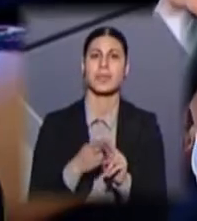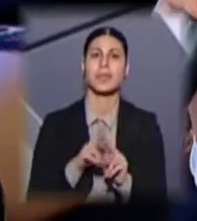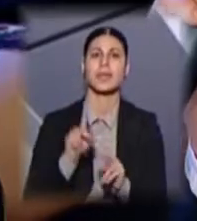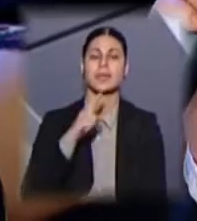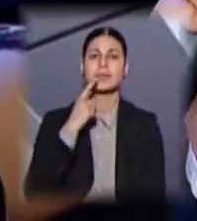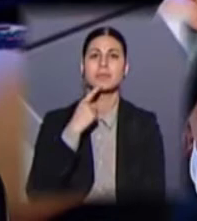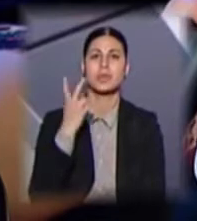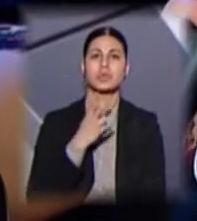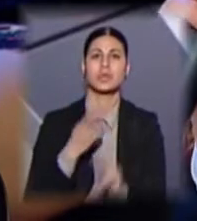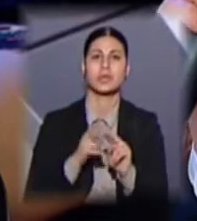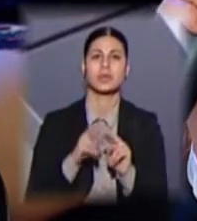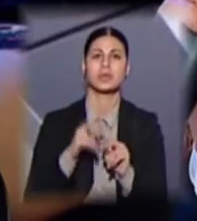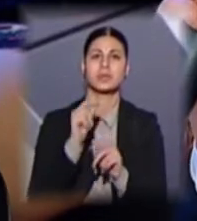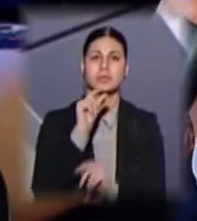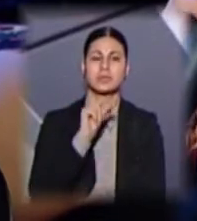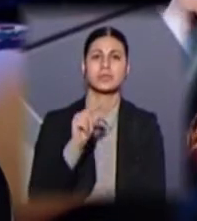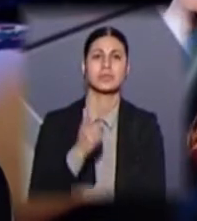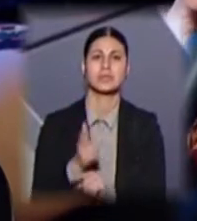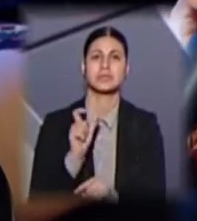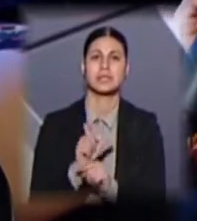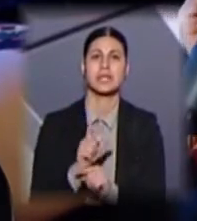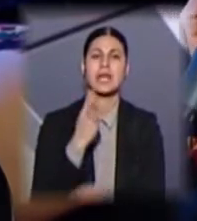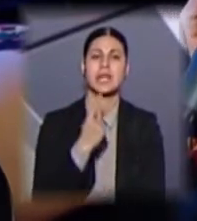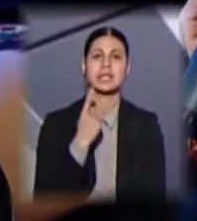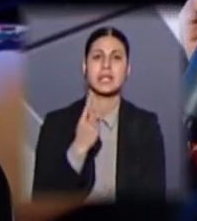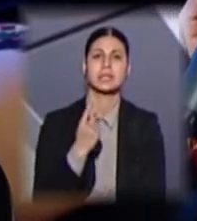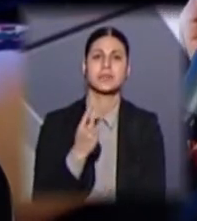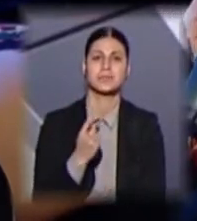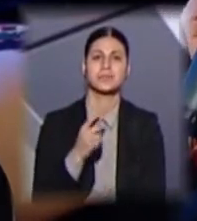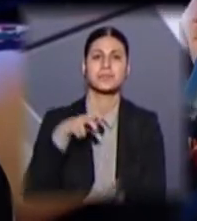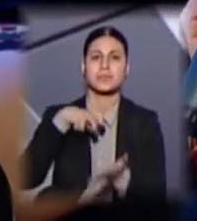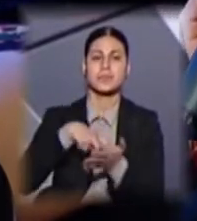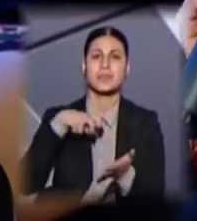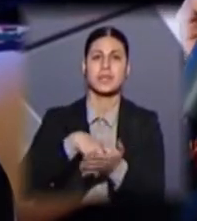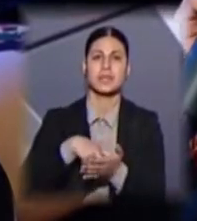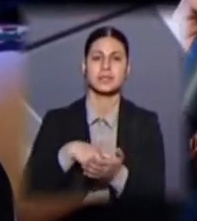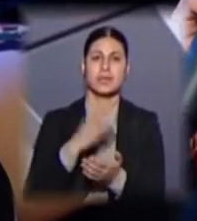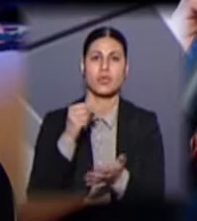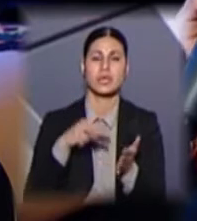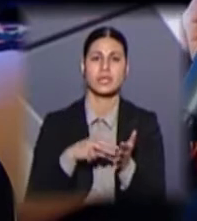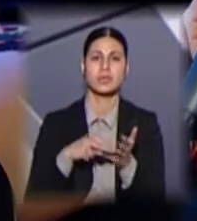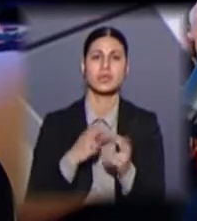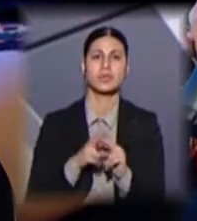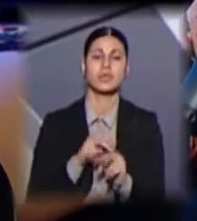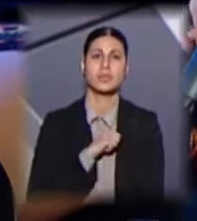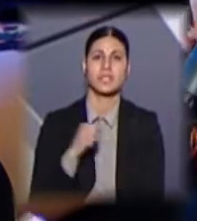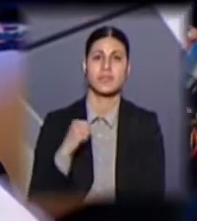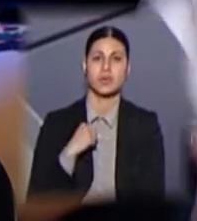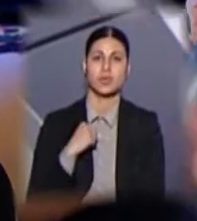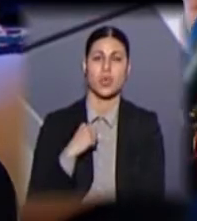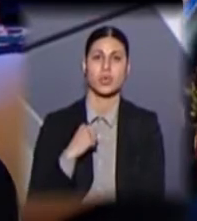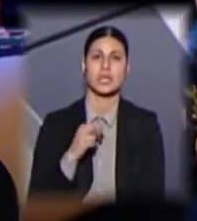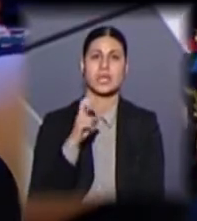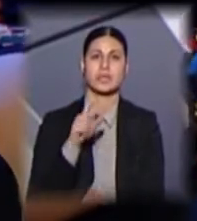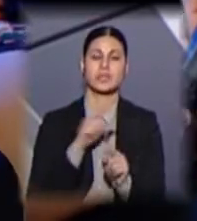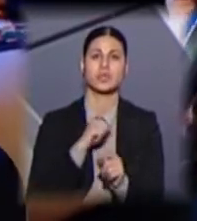ამ თვითღირებულებიდან დაანგარიშებული ფასი მე მგონი ერთ-ერთი სასტამბო, სასტამბო ღირებულება, იმიტომ რომ თვითღირებულება კიდევ უფრო